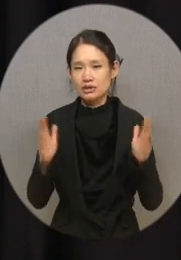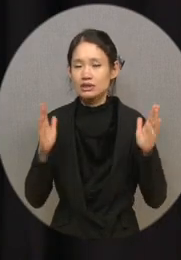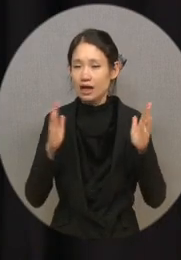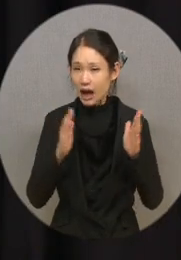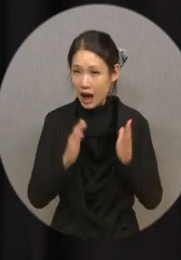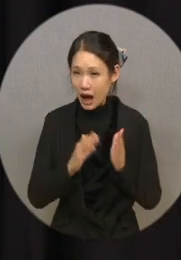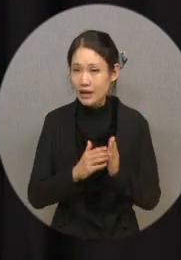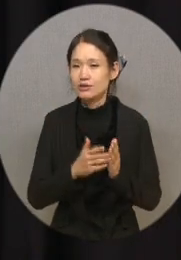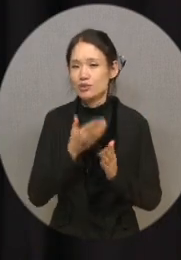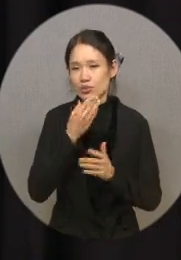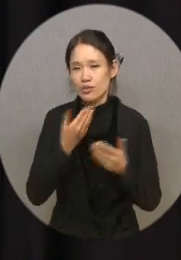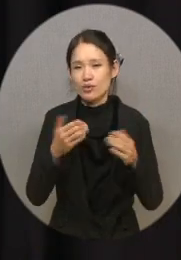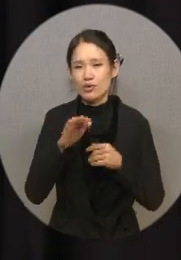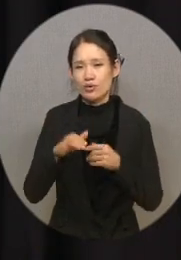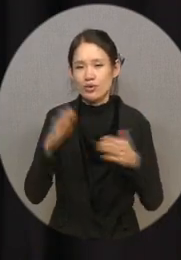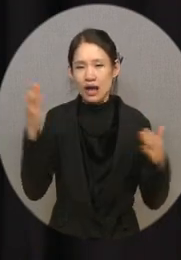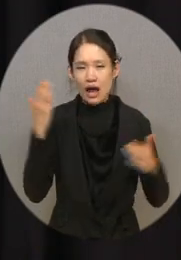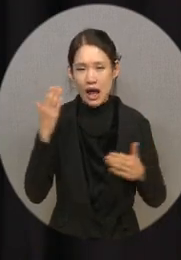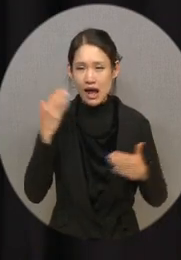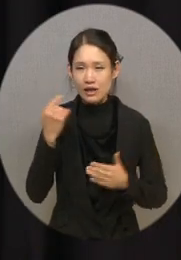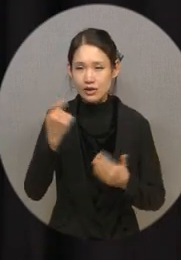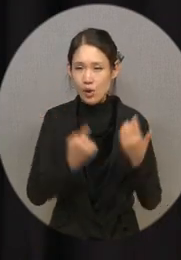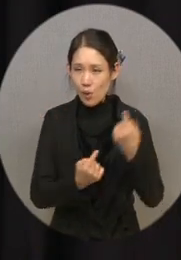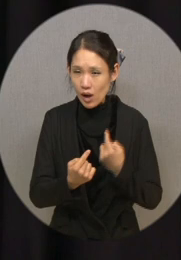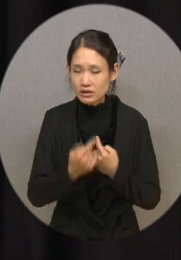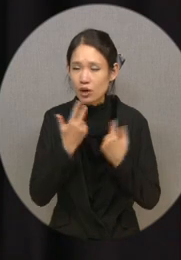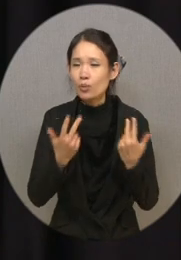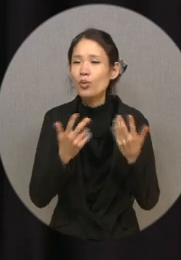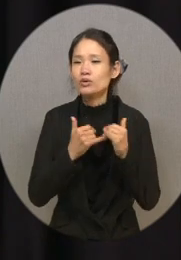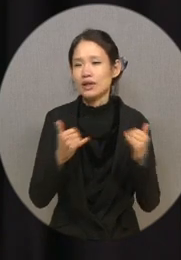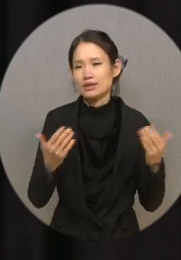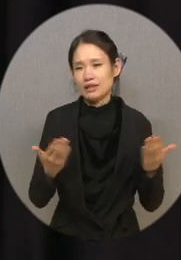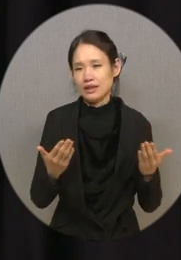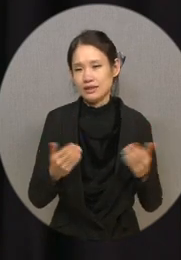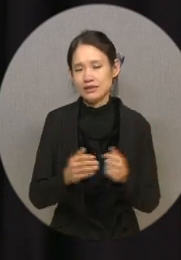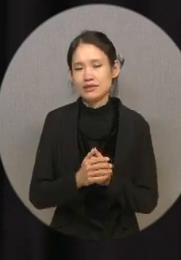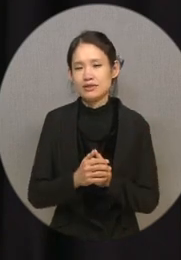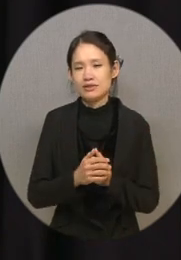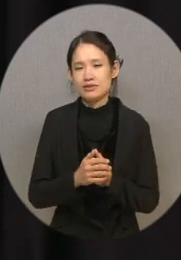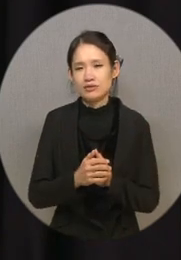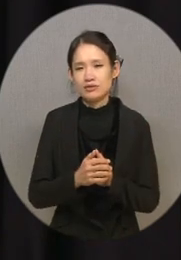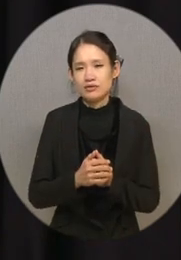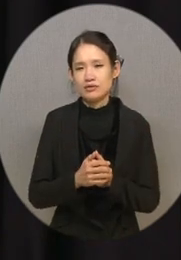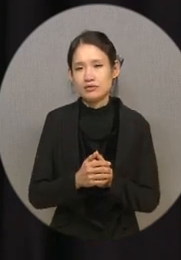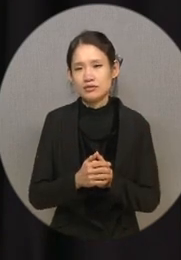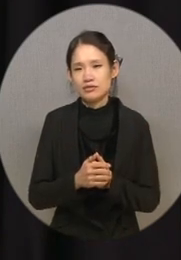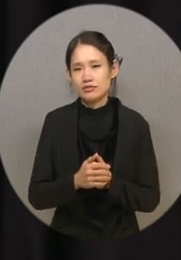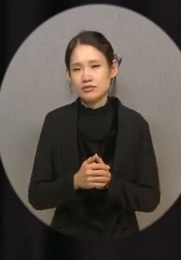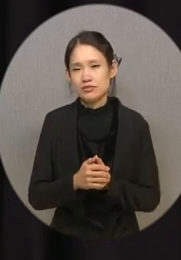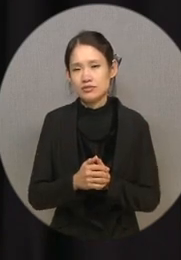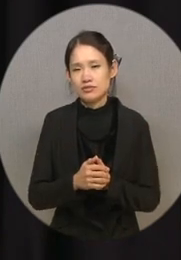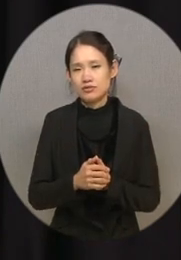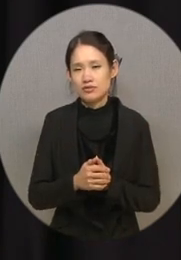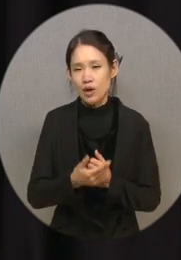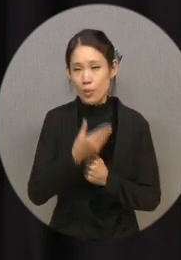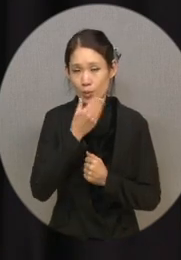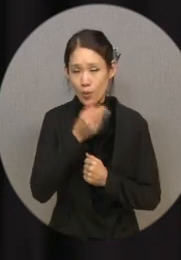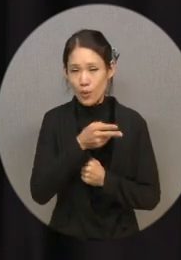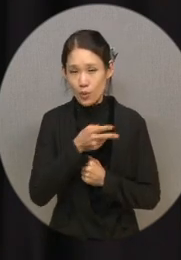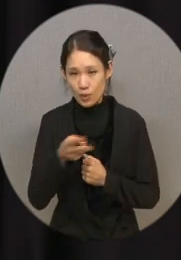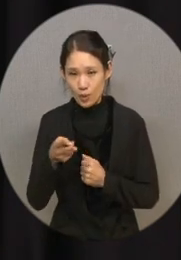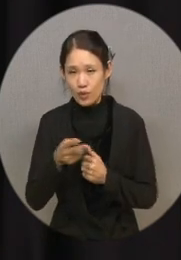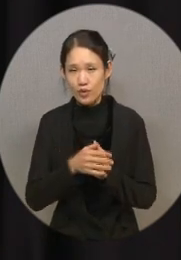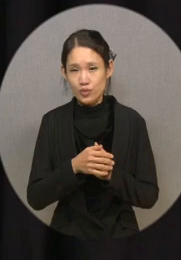어느 복지관에는 그 학생들이 와서 봉사자로 일을 하고 하는 거예요. 그래서 우리가 복지라고 하는